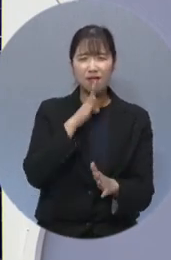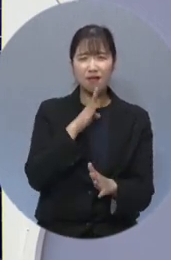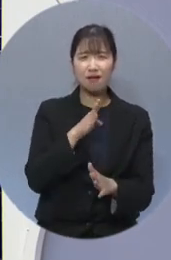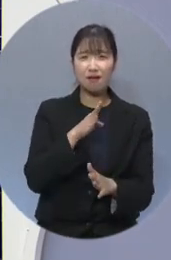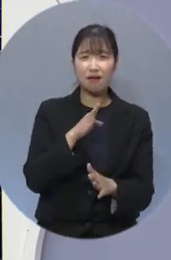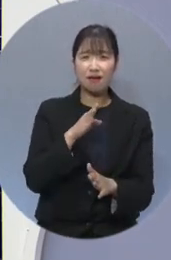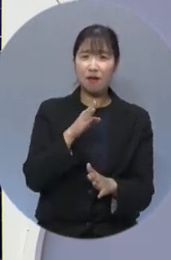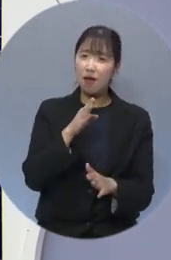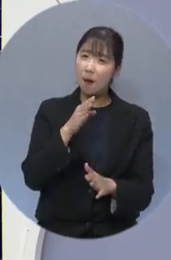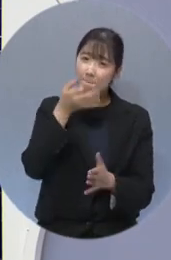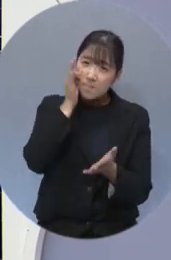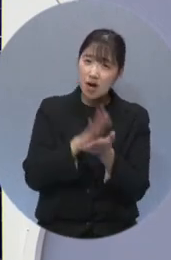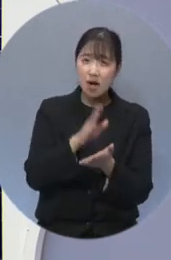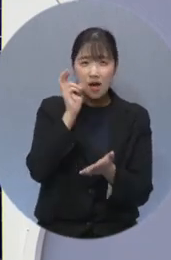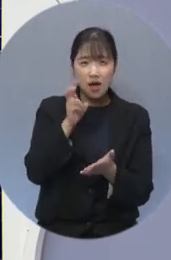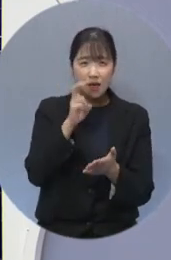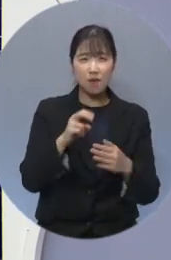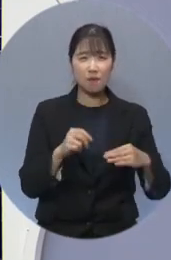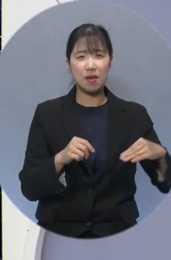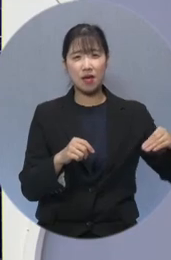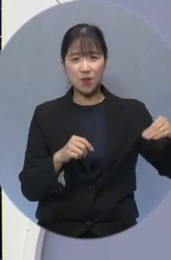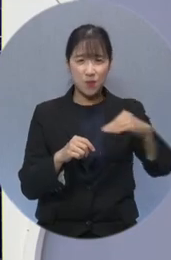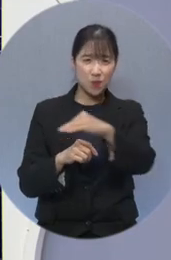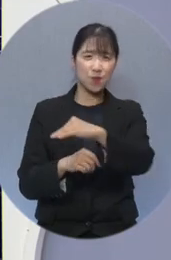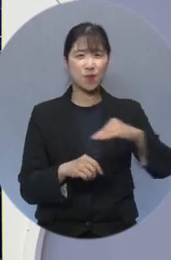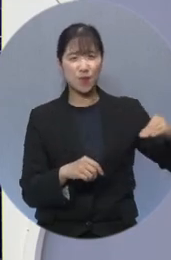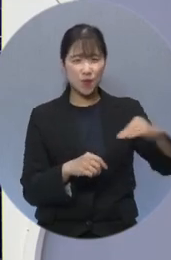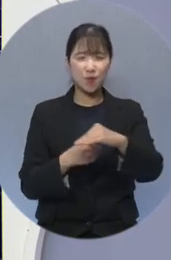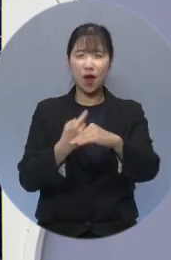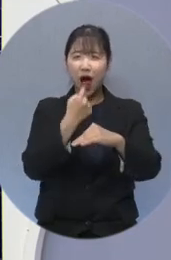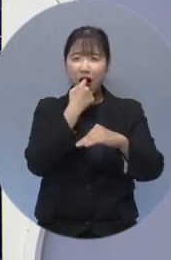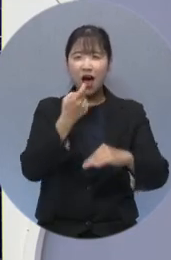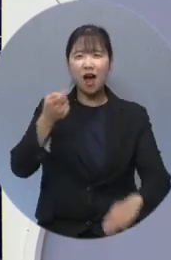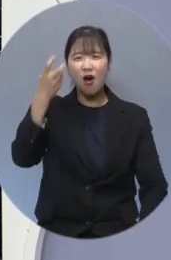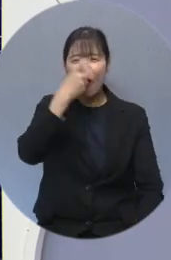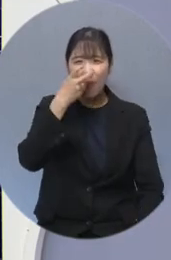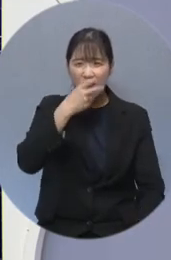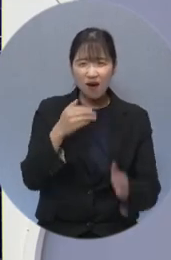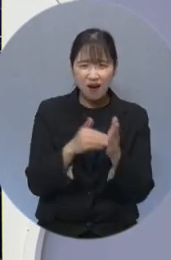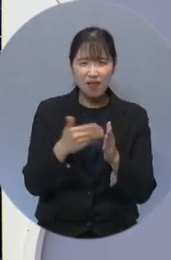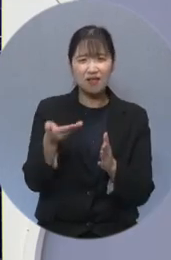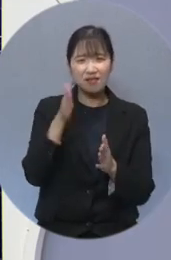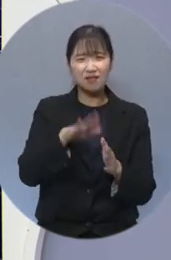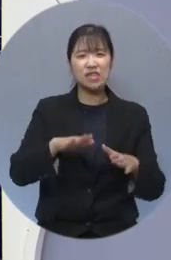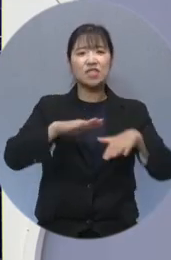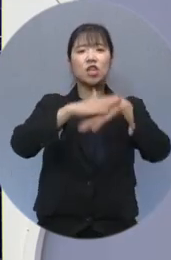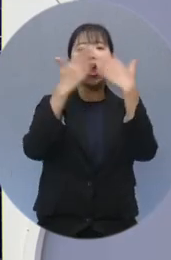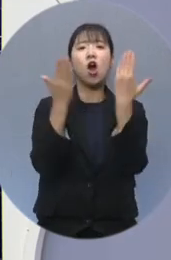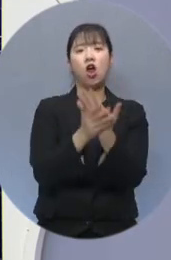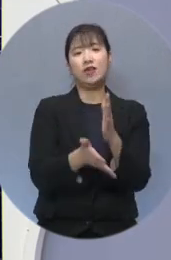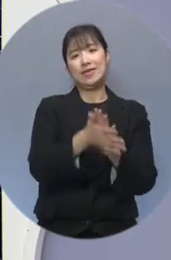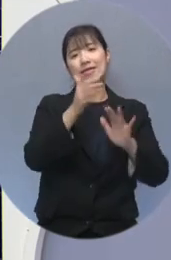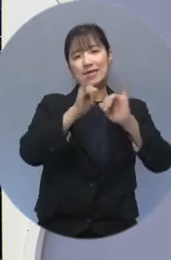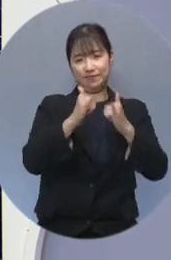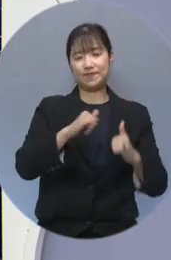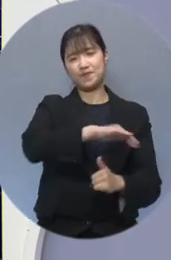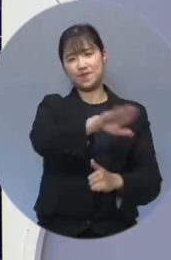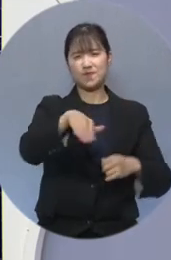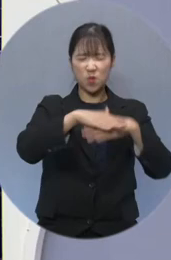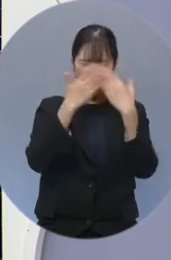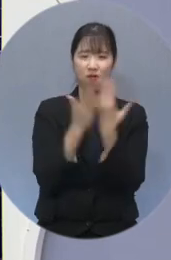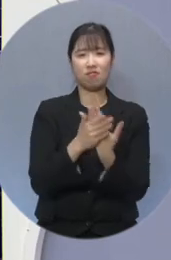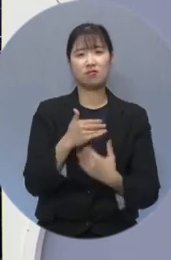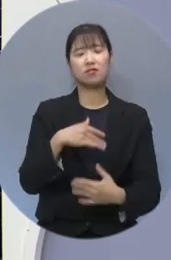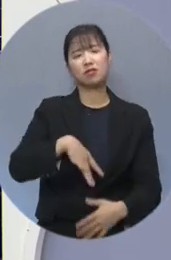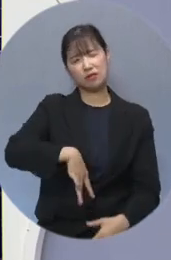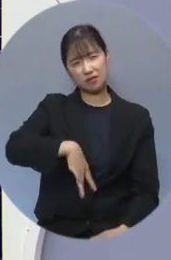겁니다. 드라이브스루를 처음에 초창기에는 했지만 이걸 전 시민에게 한 것도 우리 강릉이 처음으로 어려움이